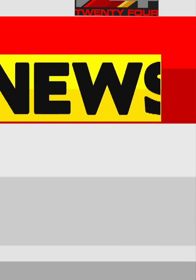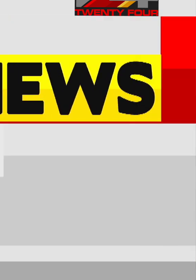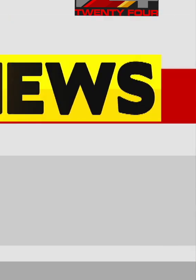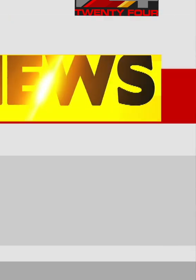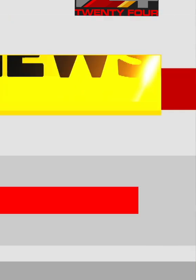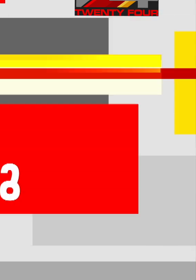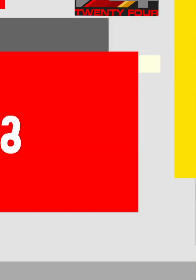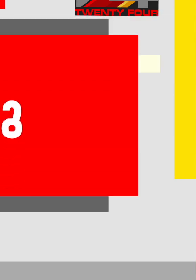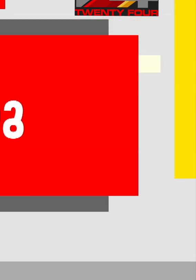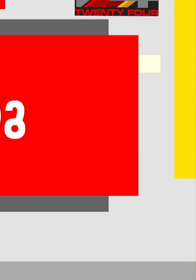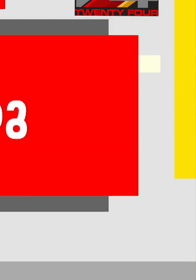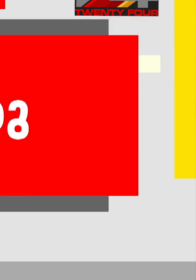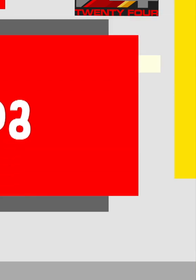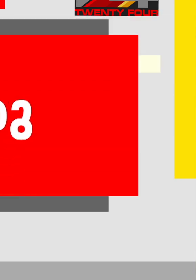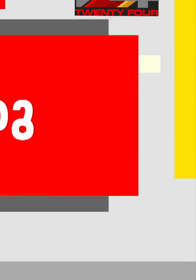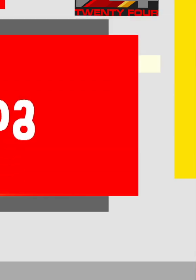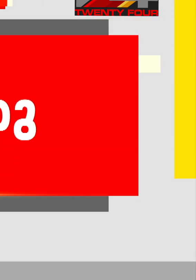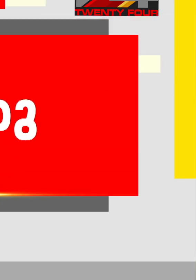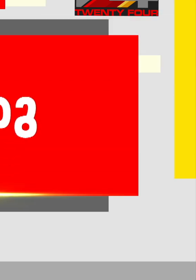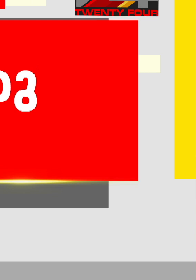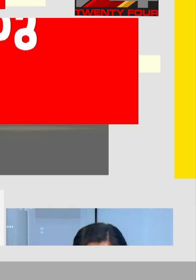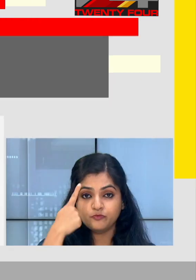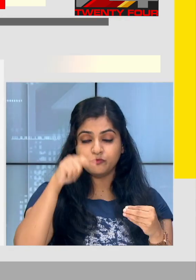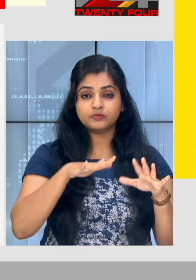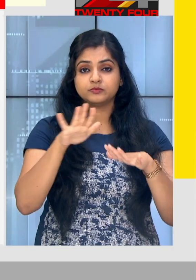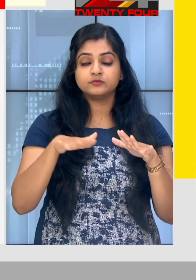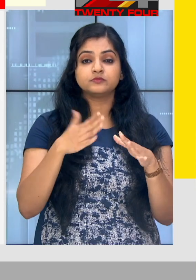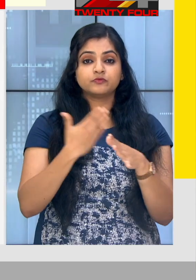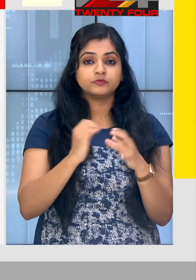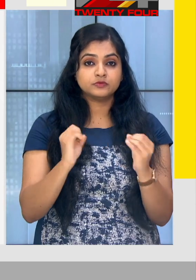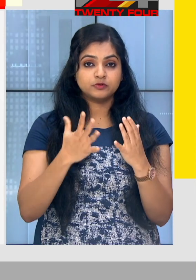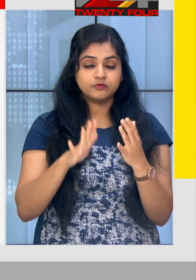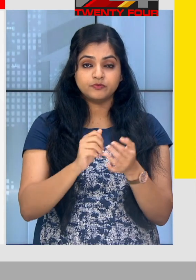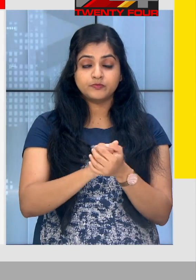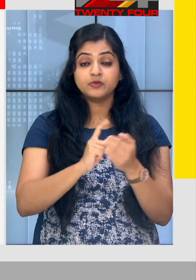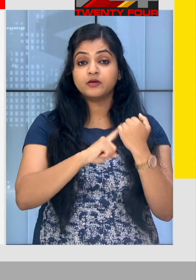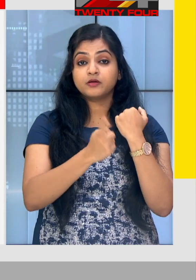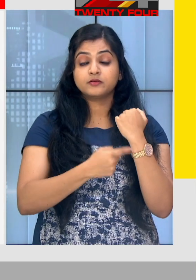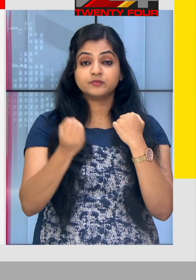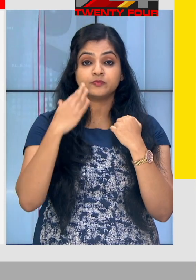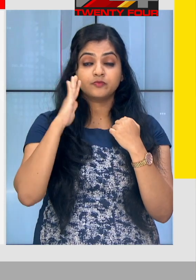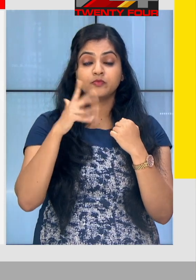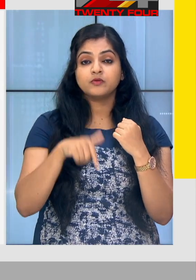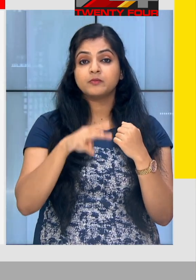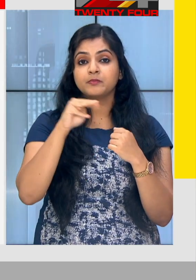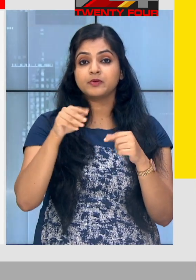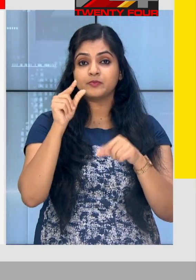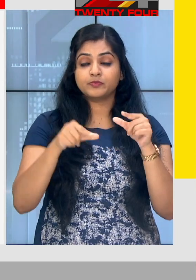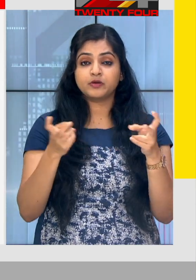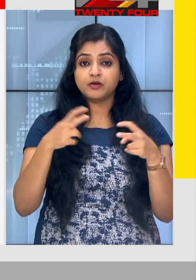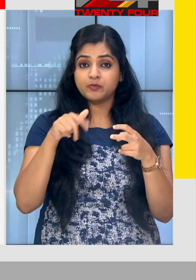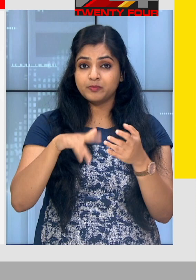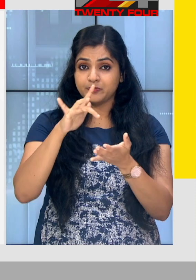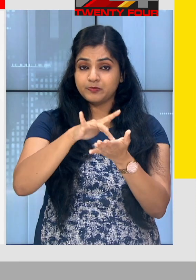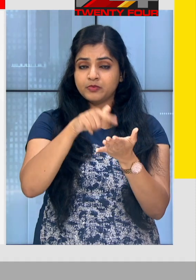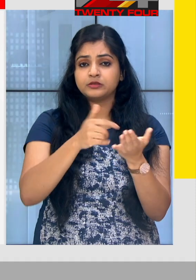ഗൂഗിൾ, മലയാളികളെ തിരികെ എത്തിക്കാനുള്ള നടപടികൾ ഇപ്പോൾ ആരംഭിച്ചിട്ടുണ്ട്. അതുമായി ബന്ധപ്പെട്ട് ഇപ്പോൾ ഏറ്റവും ഒടുവിലായി മലയാളികൾ ഇപ്പോൾ കുടുങ്ങിക്കിടക്കുന്ന മേഖലകളിൽ സുരക്ഷിതരാണെന്നാണ് ഇപ്പോൾ കെ